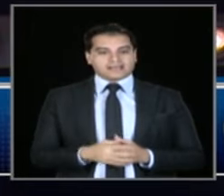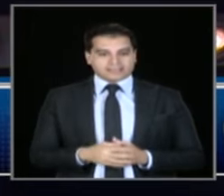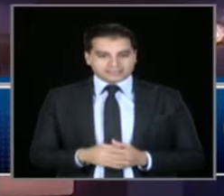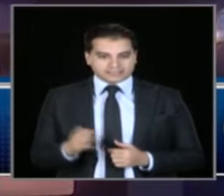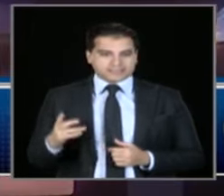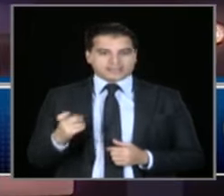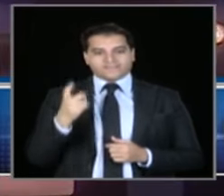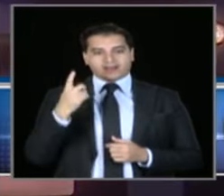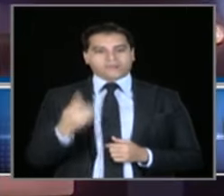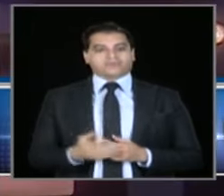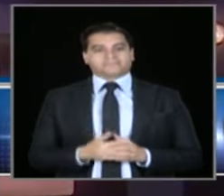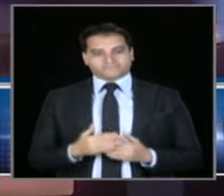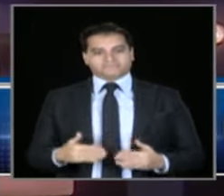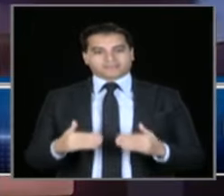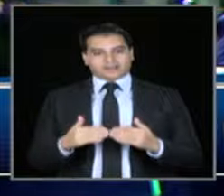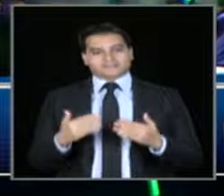الهدف الأول.